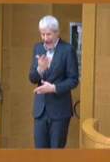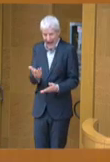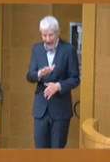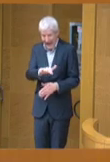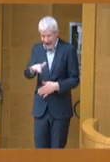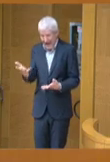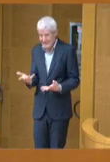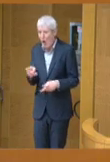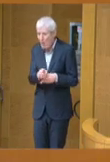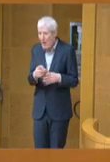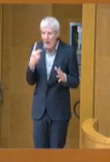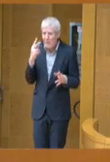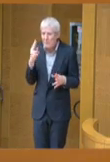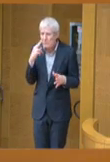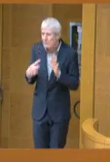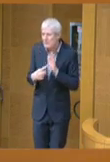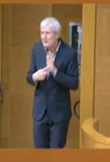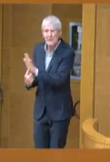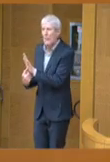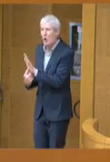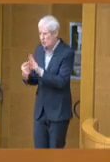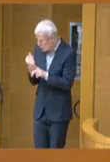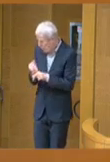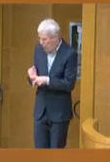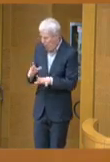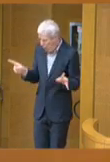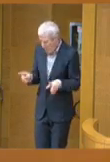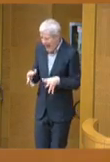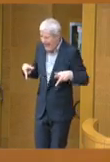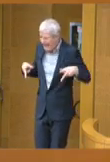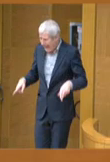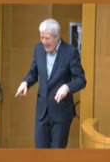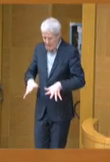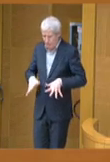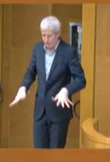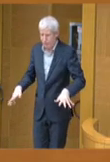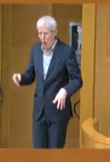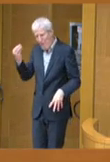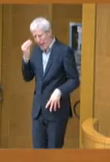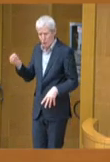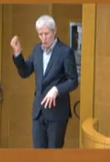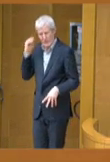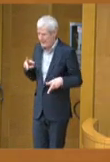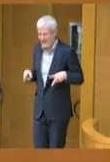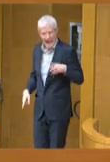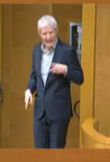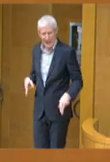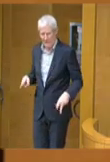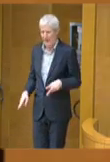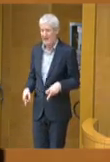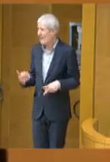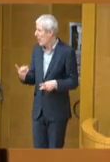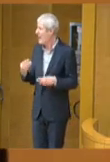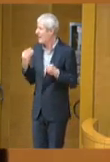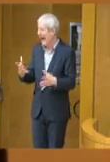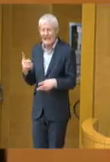che intendono dimostrare come si possa e si debba tagliare le radici, lo stigma e i pregiudizi che rendono davvero